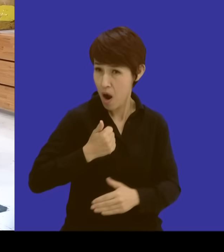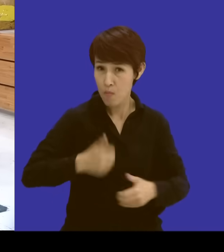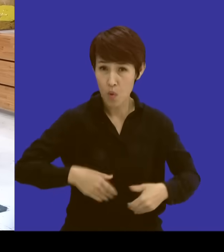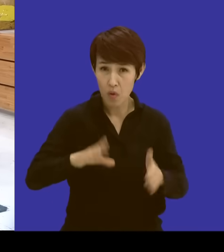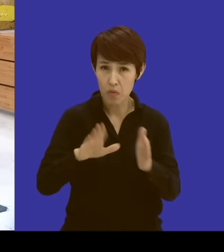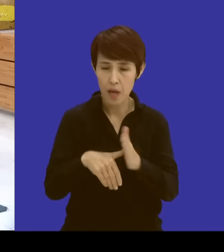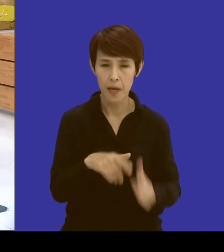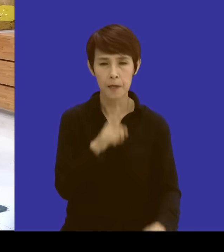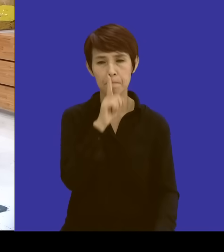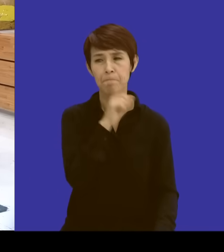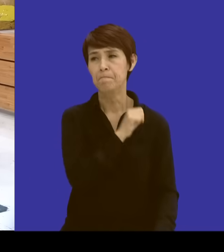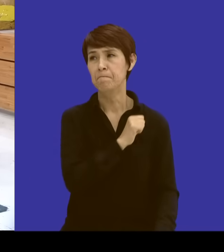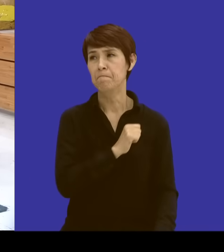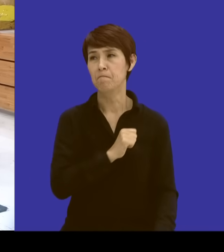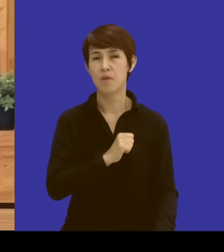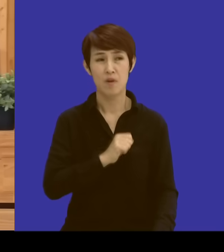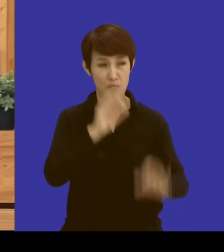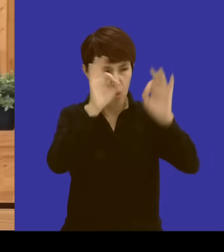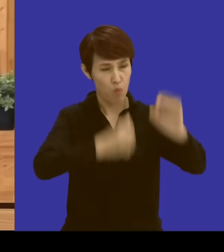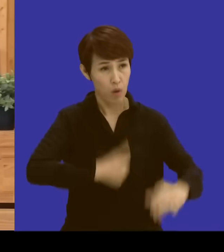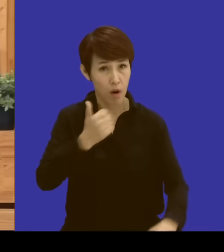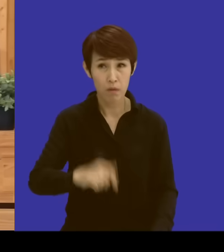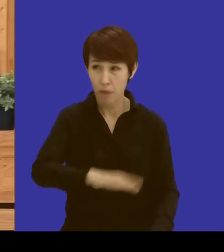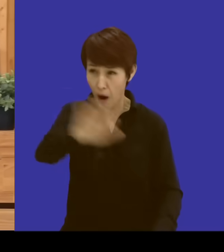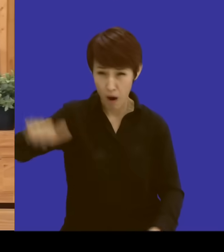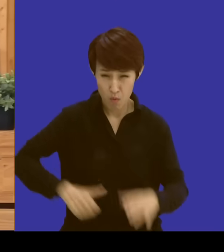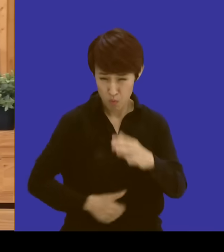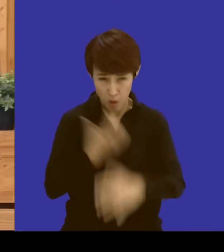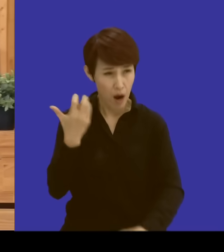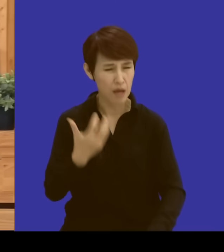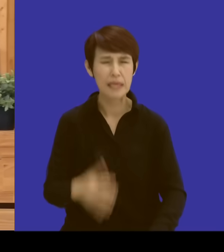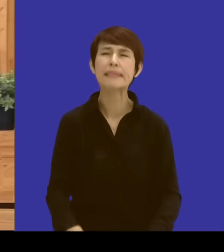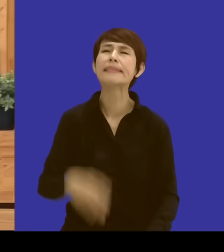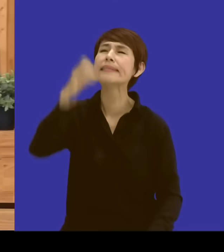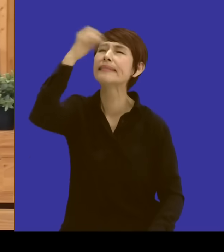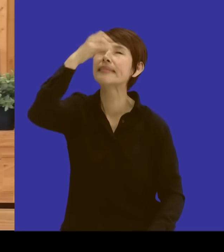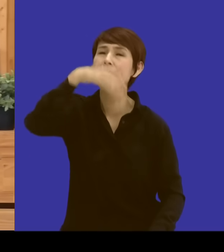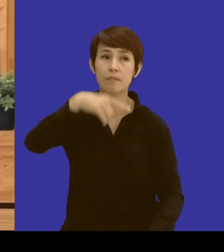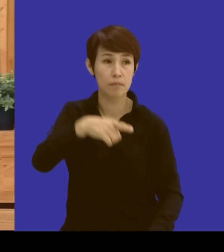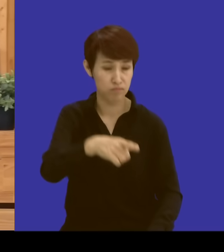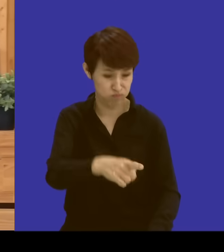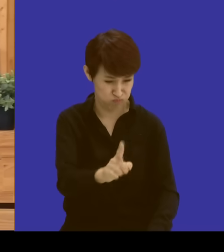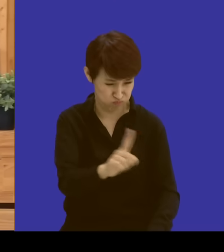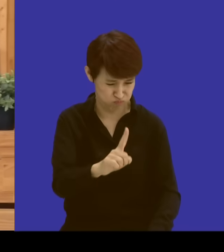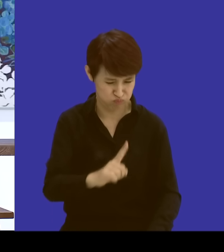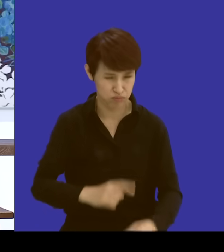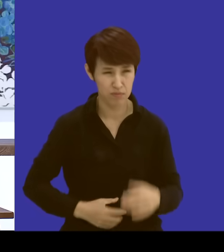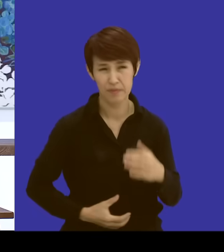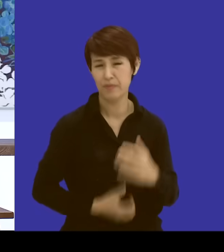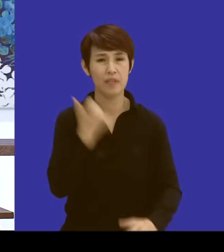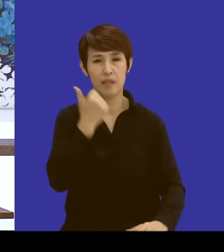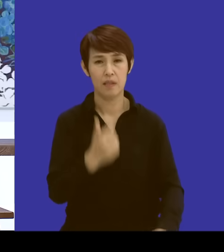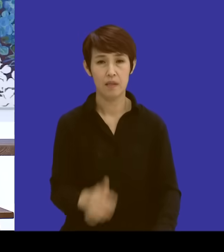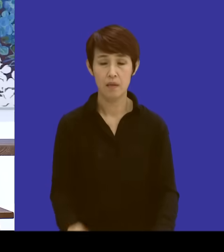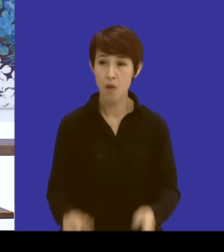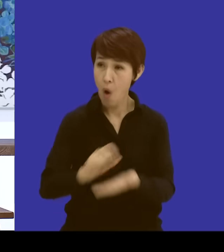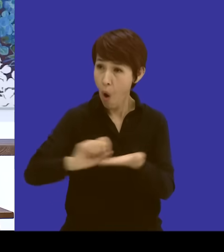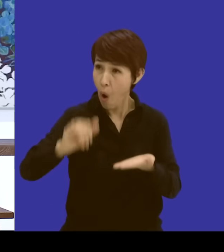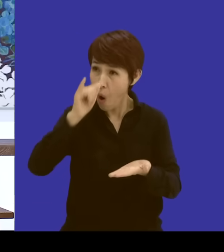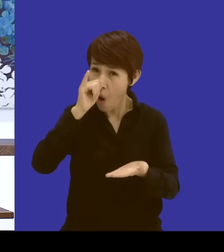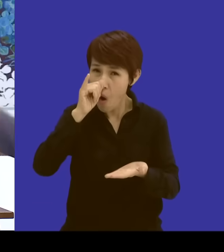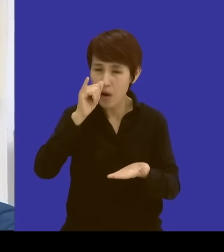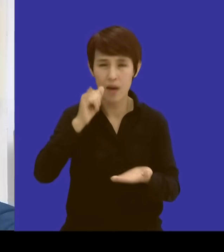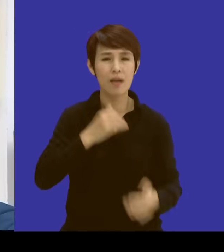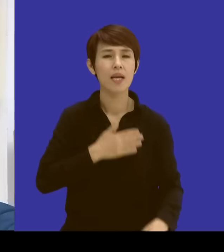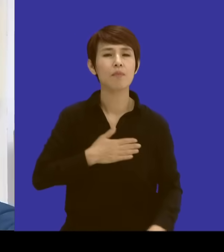되게 화나는 거 같아요. 그렇죠. 그렇죠. 예. 다 누가 봐도 분노해야 되는데 아예 넘어가 이러면 그 사람 보고 더 화나는 거예요. 그렇죠. 분노 일기도 있어요? 그러니까 일기